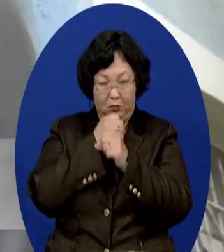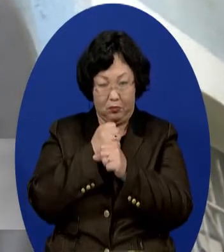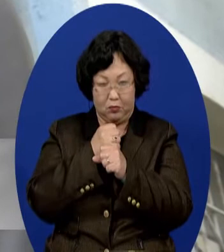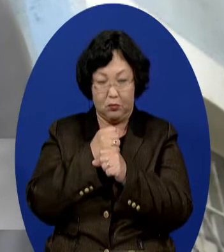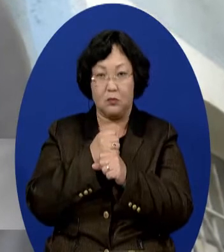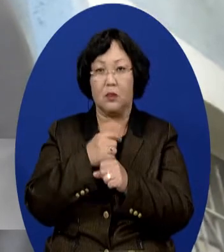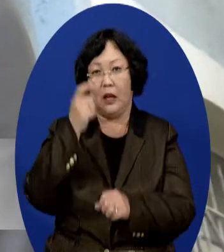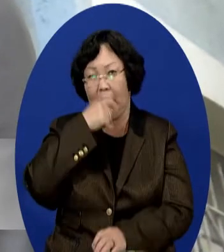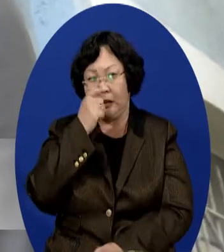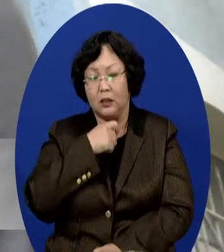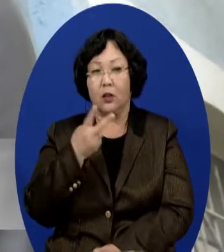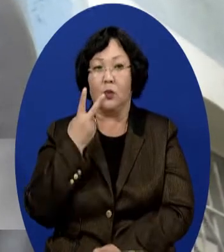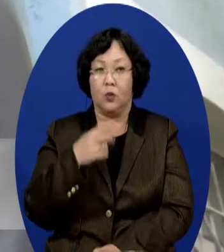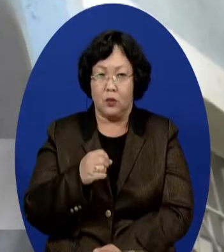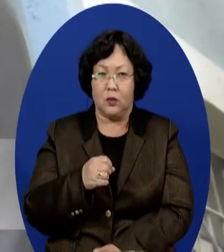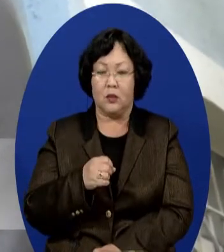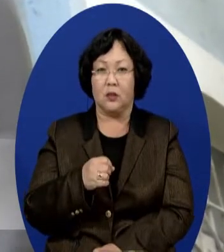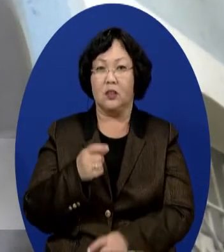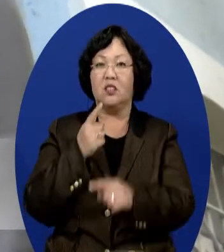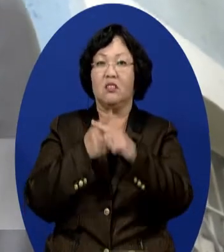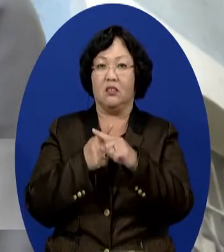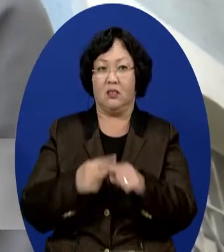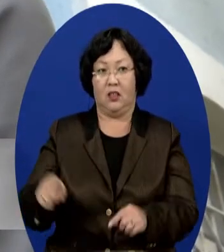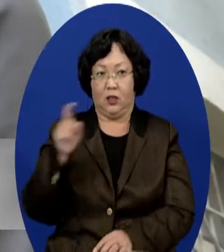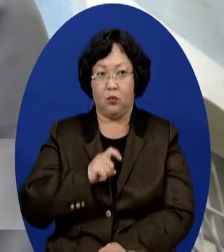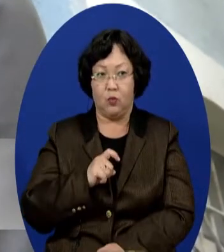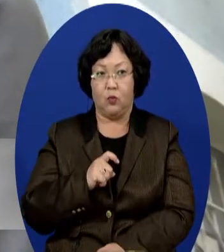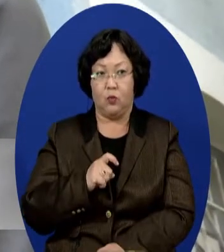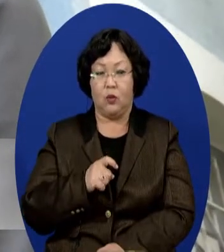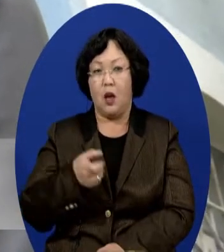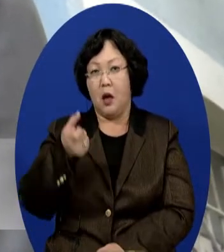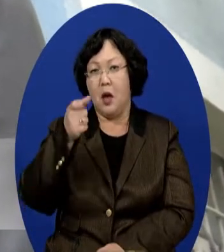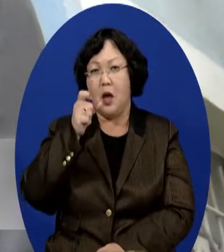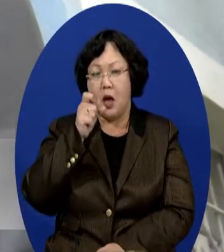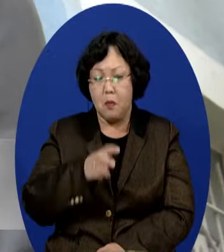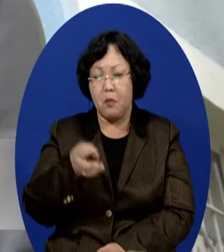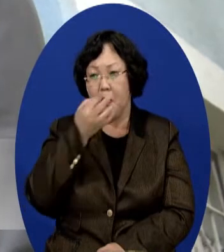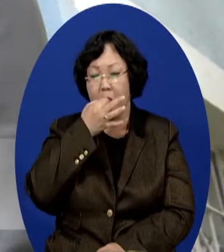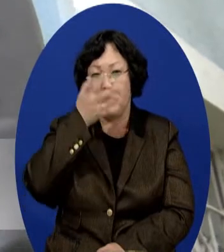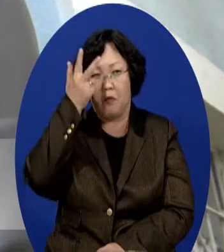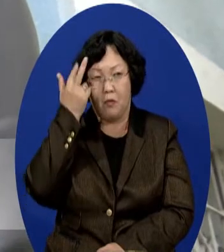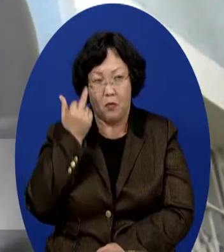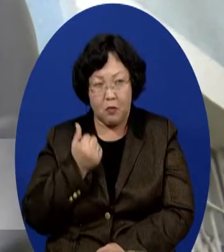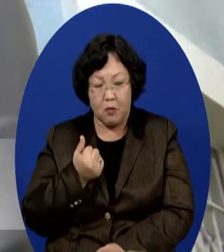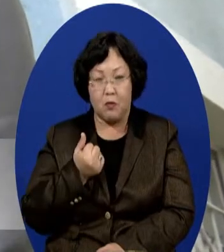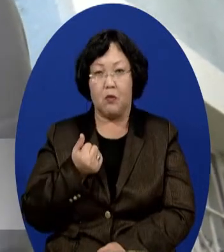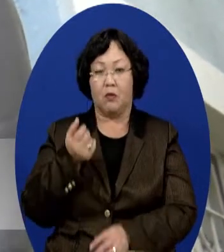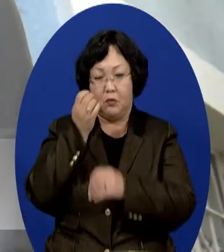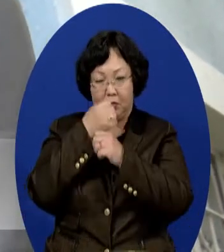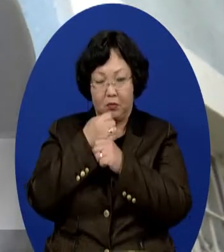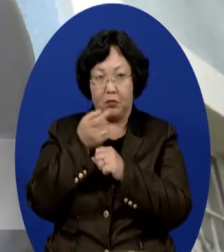одоо ханиад манад үгүй байж тэ хүнд. Тэгэхээр эрэг гар чинь. За тэнгууд нөгөө антибиотик юм хүмүүс уугаа 3 өдрийн дараа буцаа сөрөг гарчихчих